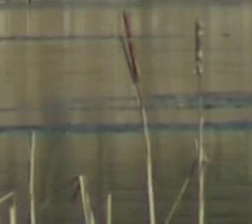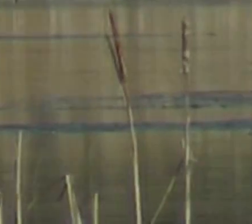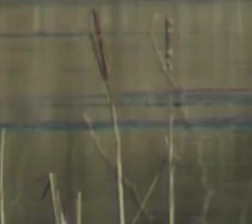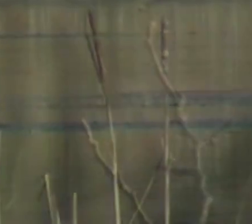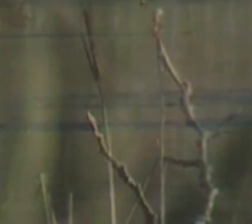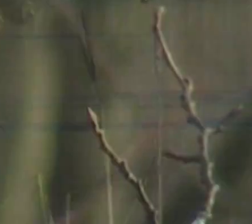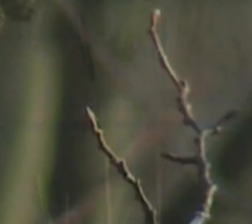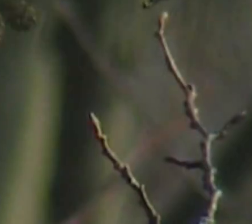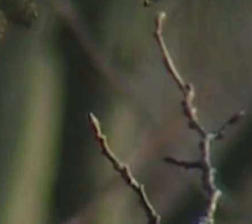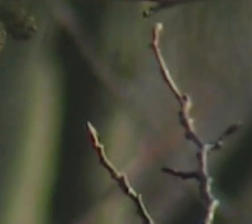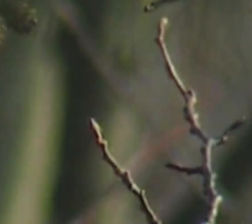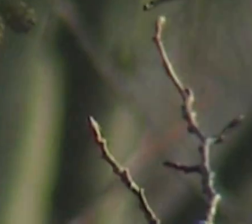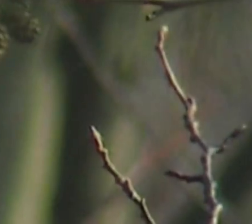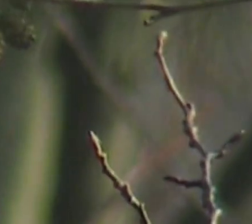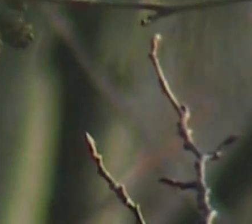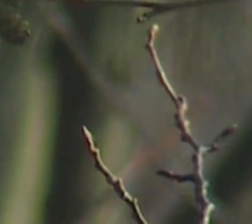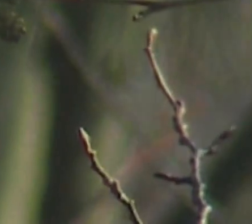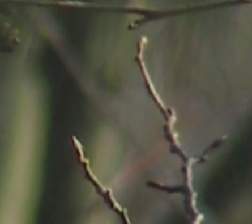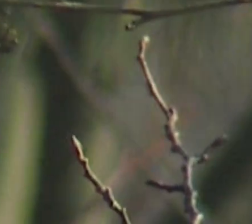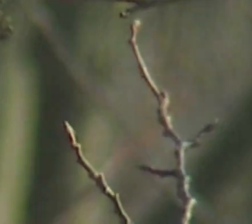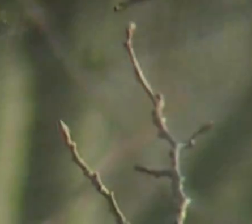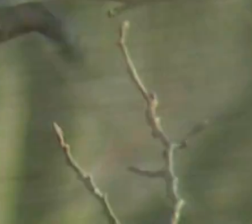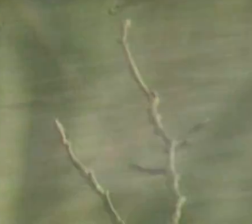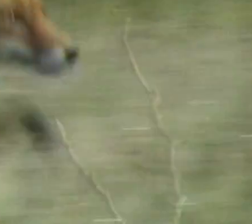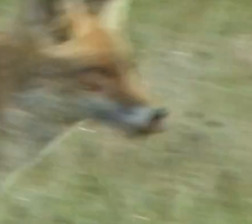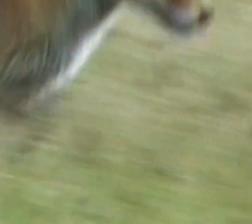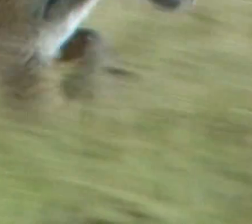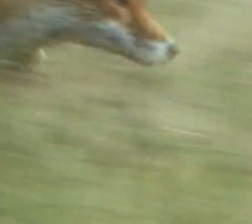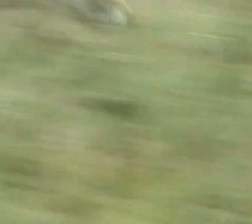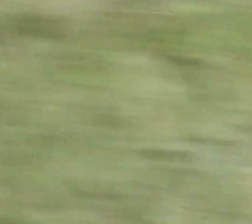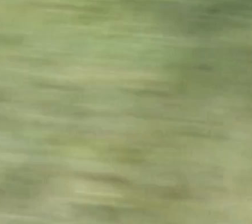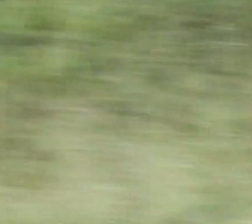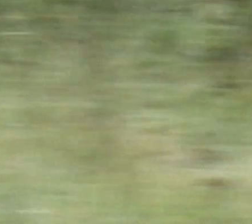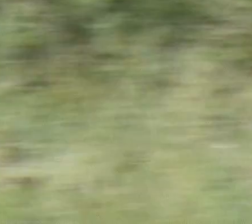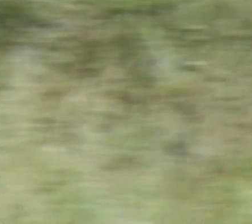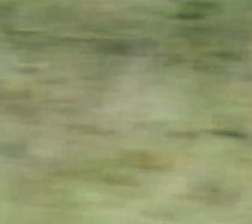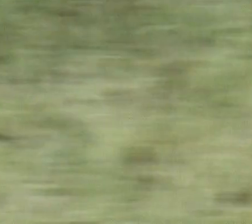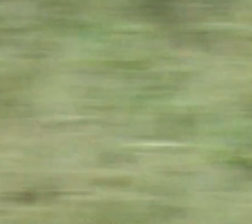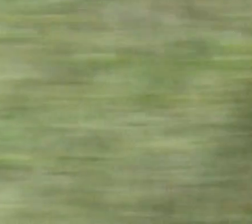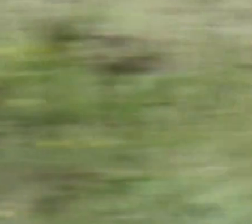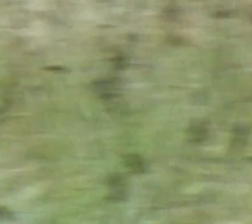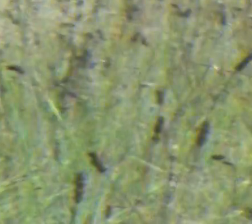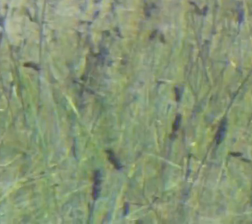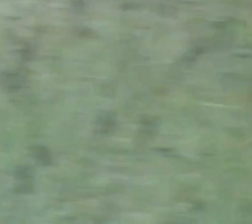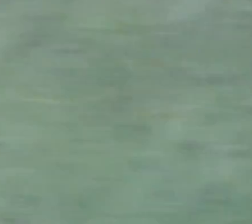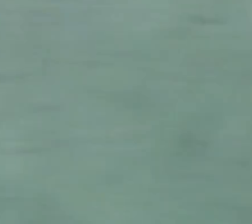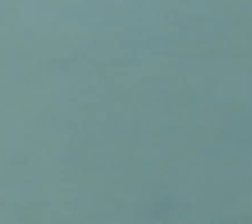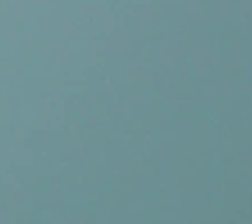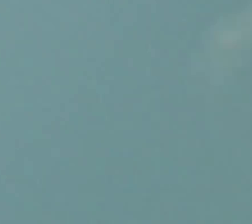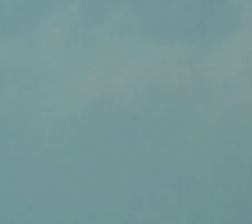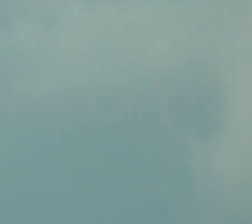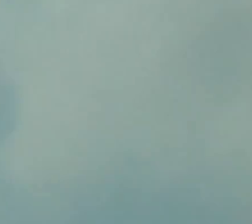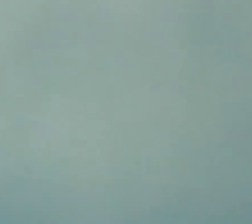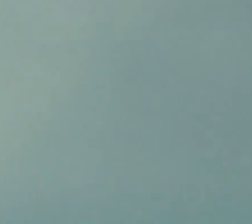Europie, inne gdzieś w Azji czy Afryce. Jedne są miłe jak uszaty, drugie drapieżne na